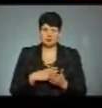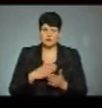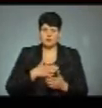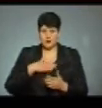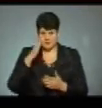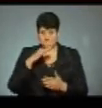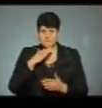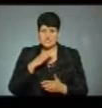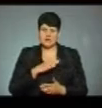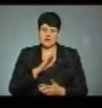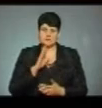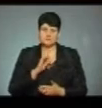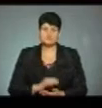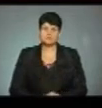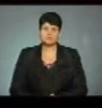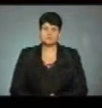батьки.